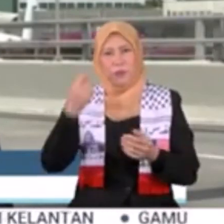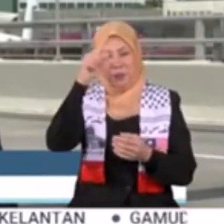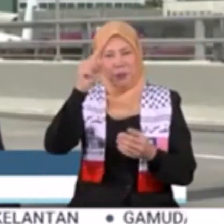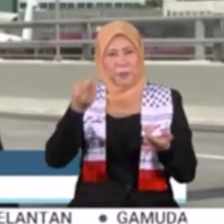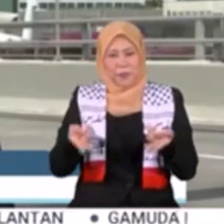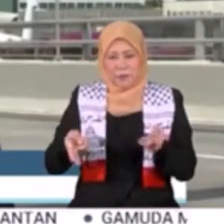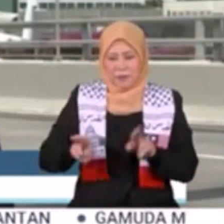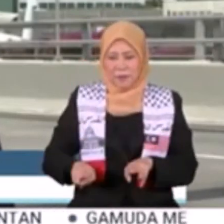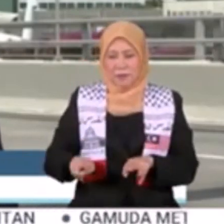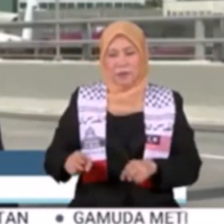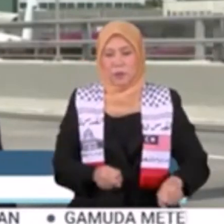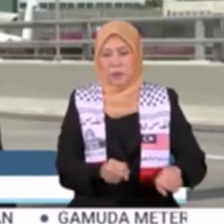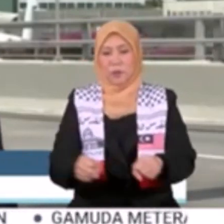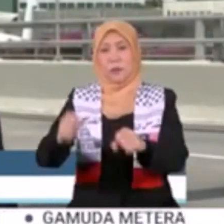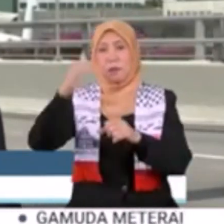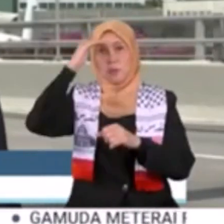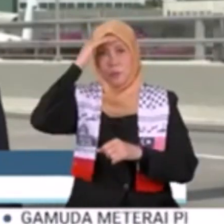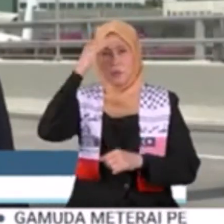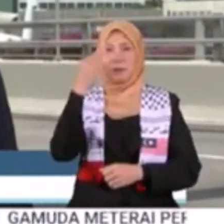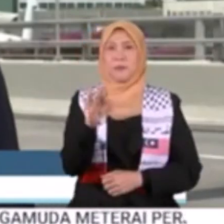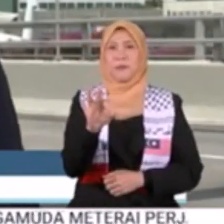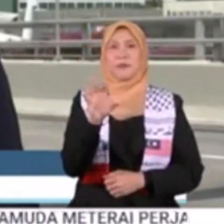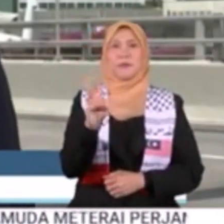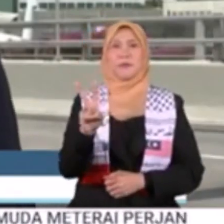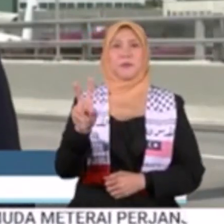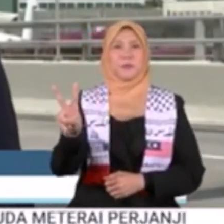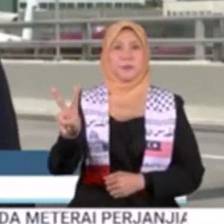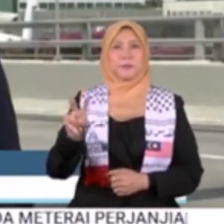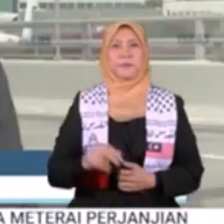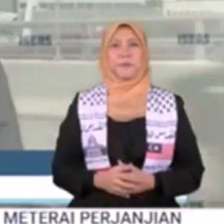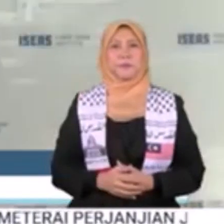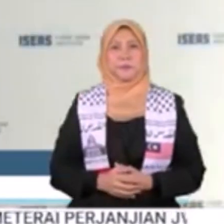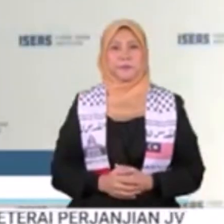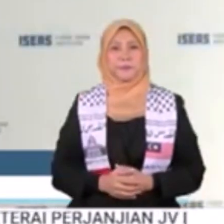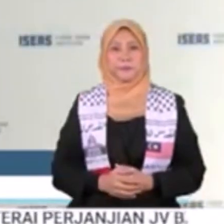dalam Perjanjian Sungai Johor 1962.